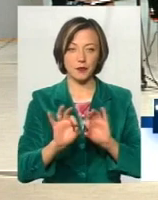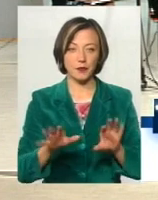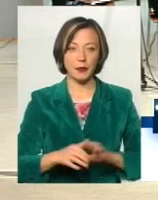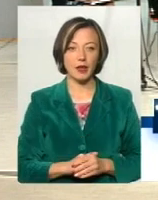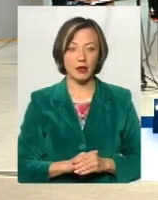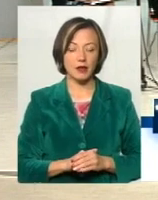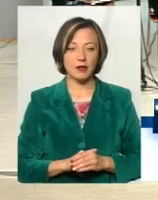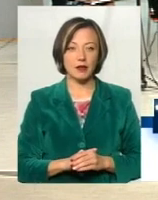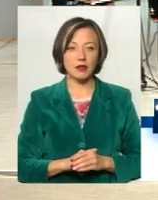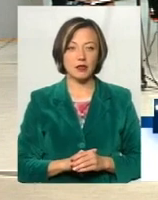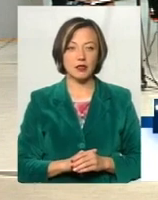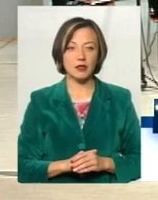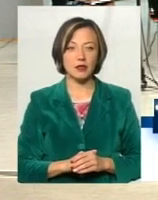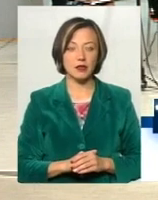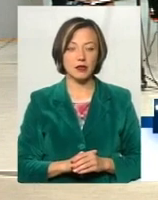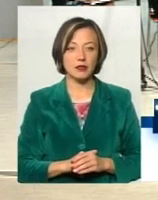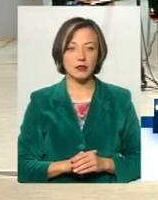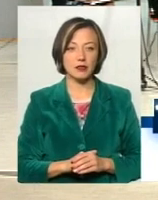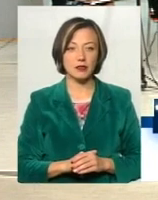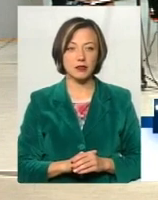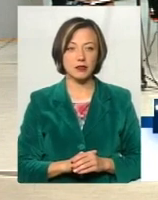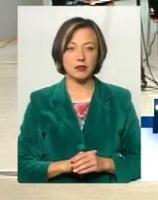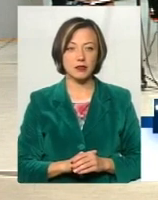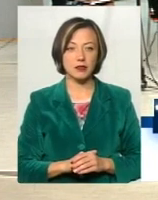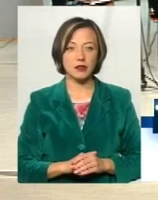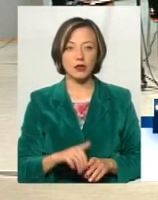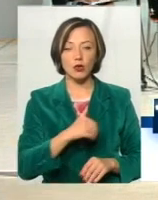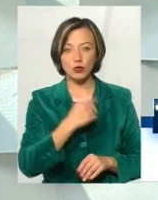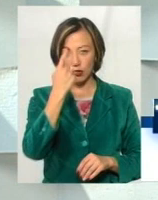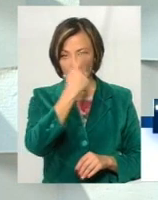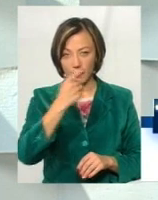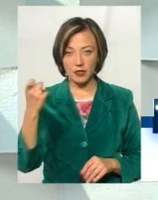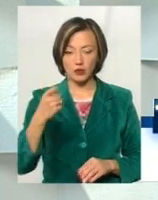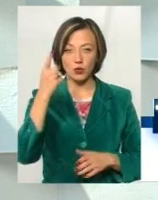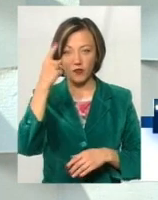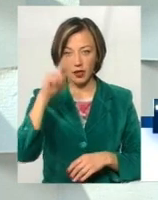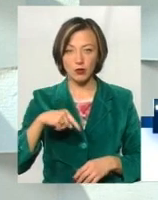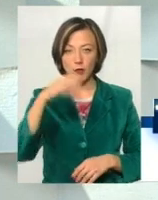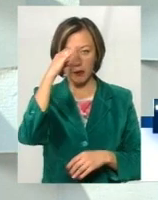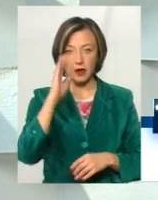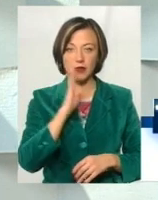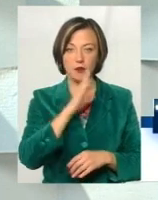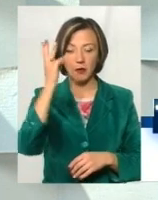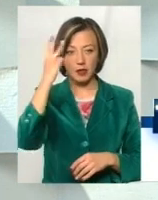Так, хочу довести до відома хмельничанам, батькам та й